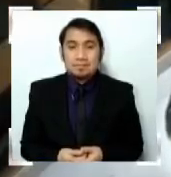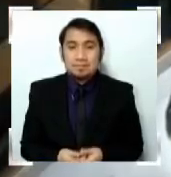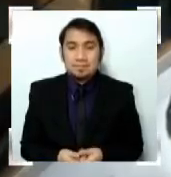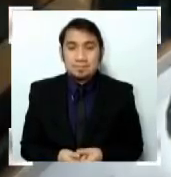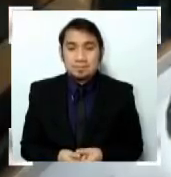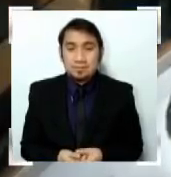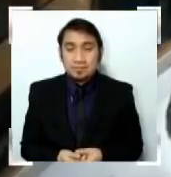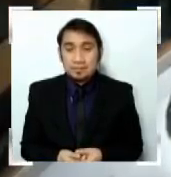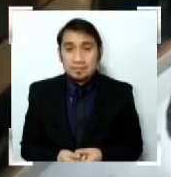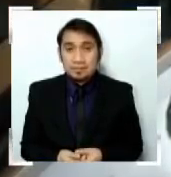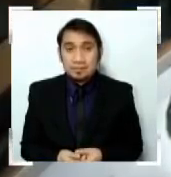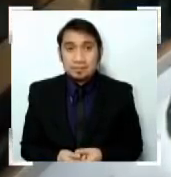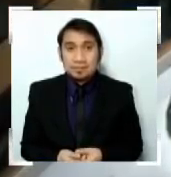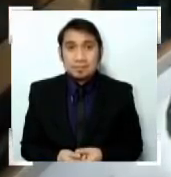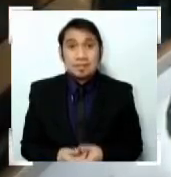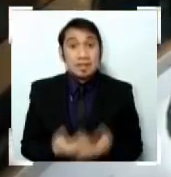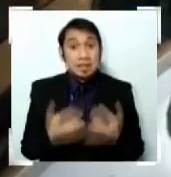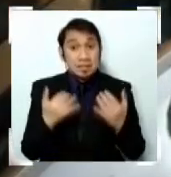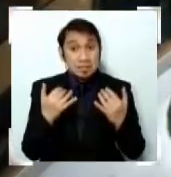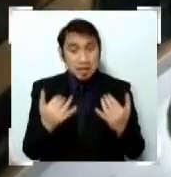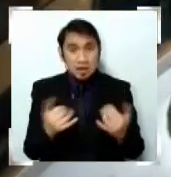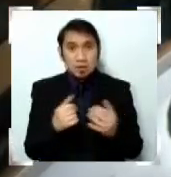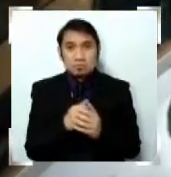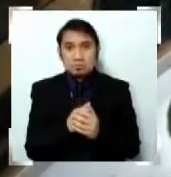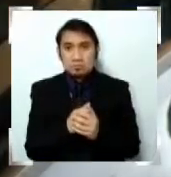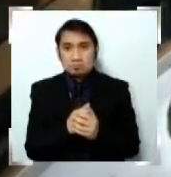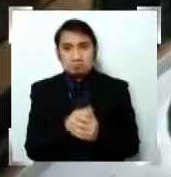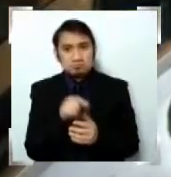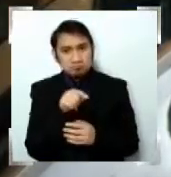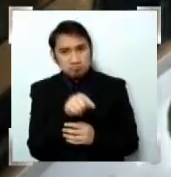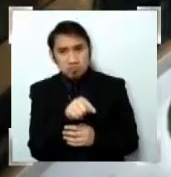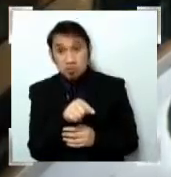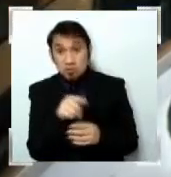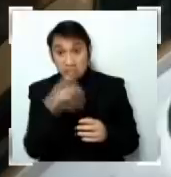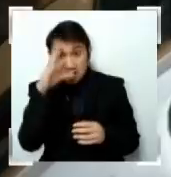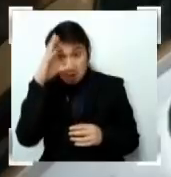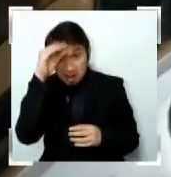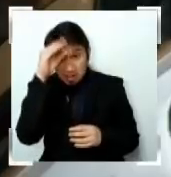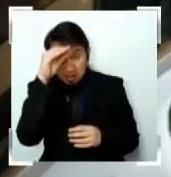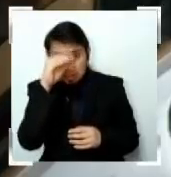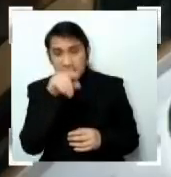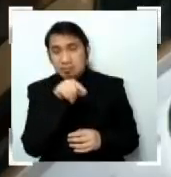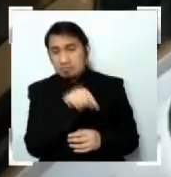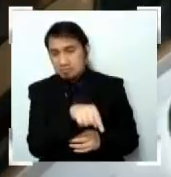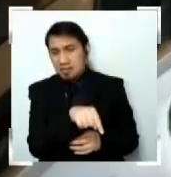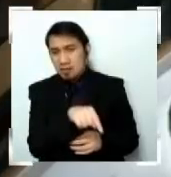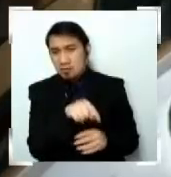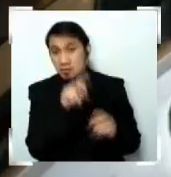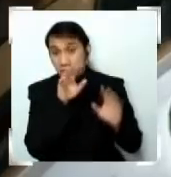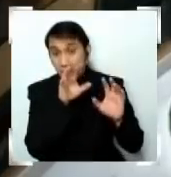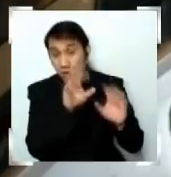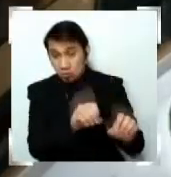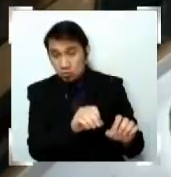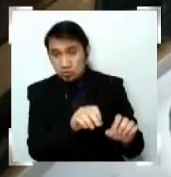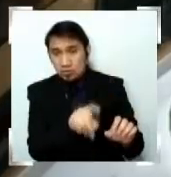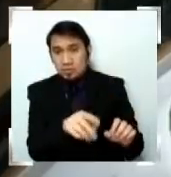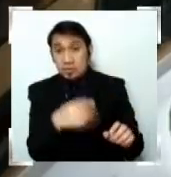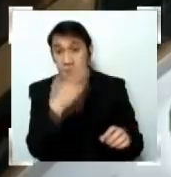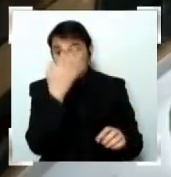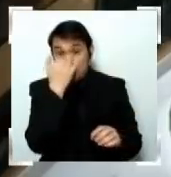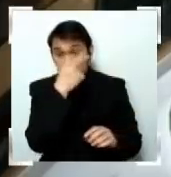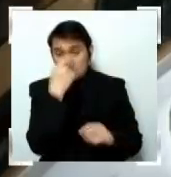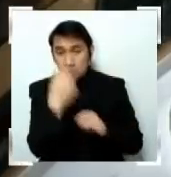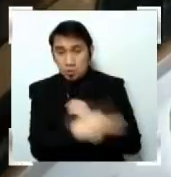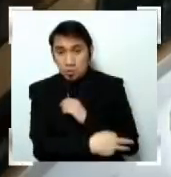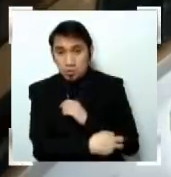Torture ang inabot ng isang lalaking nahuli raw na nagnakaw sa Palawan. Kinasuhan na ang dalawang lalaki kabilang ng isang kagawad na nahuli kam na